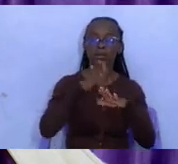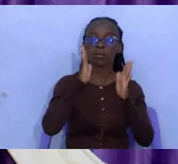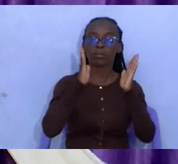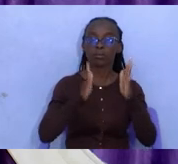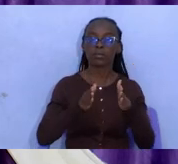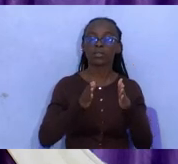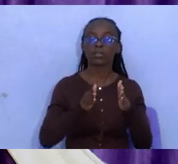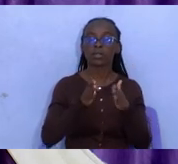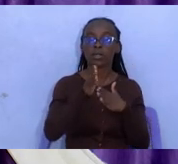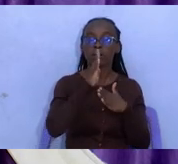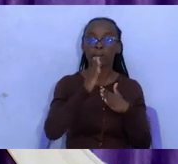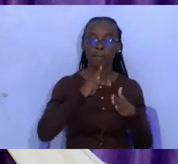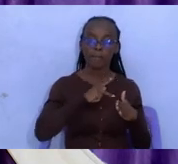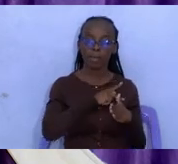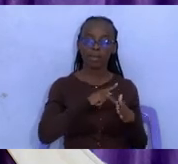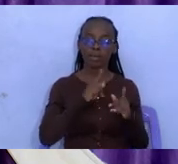Be kind to people.